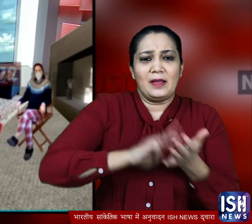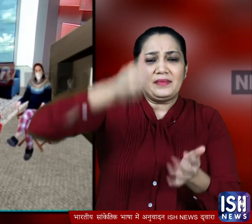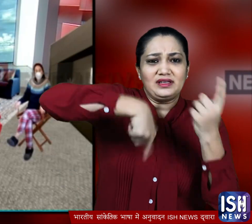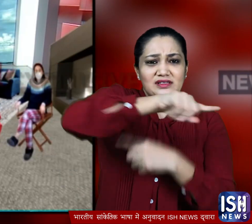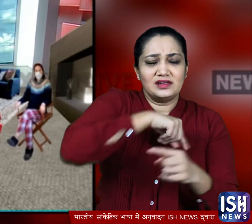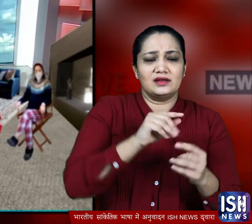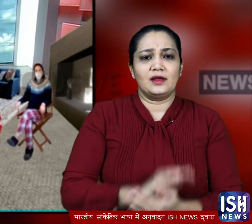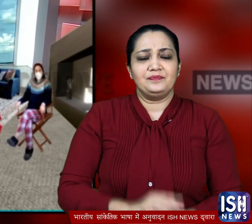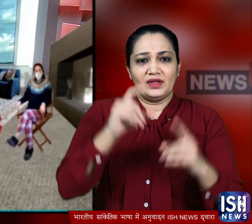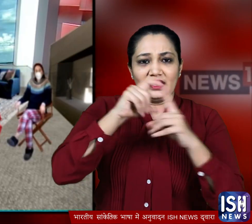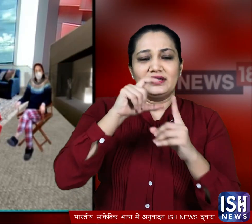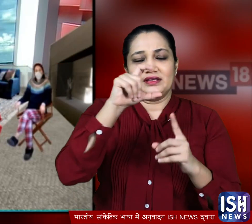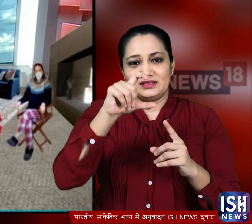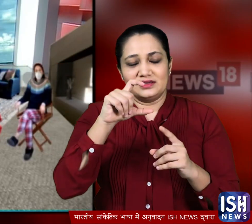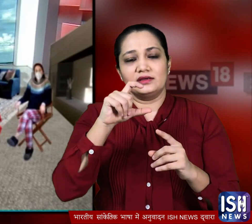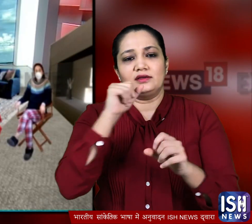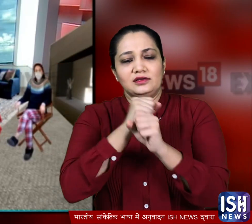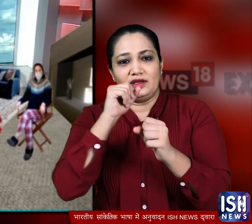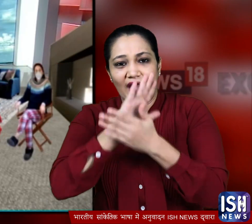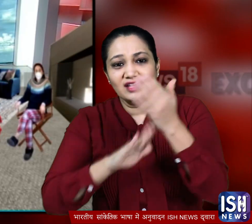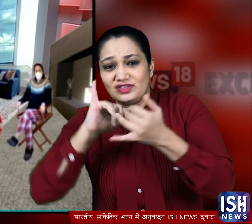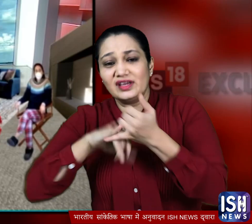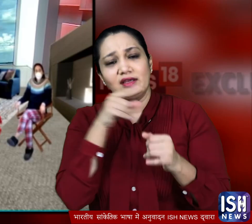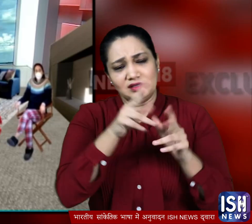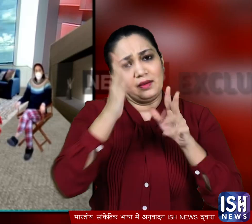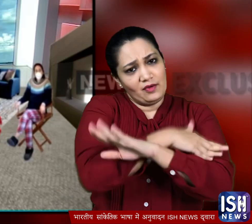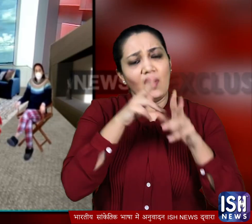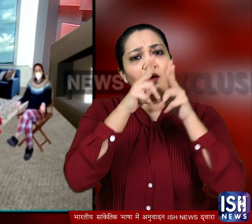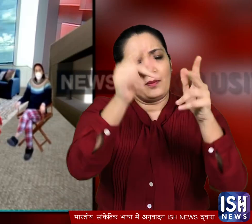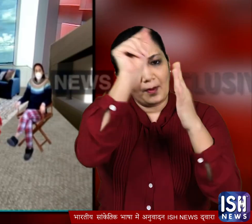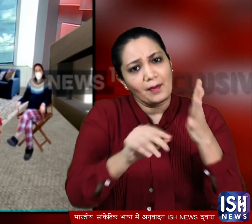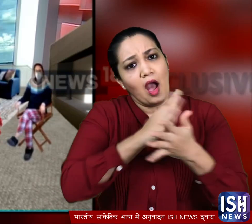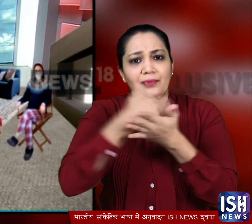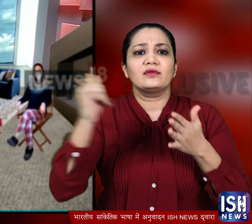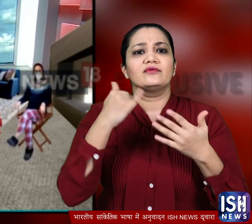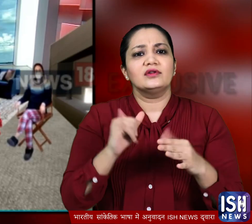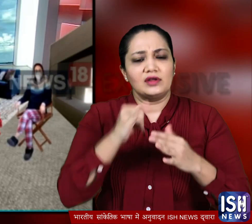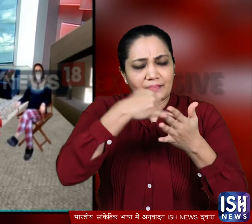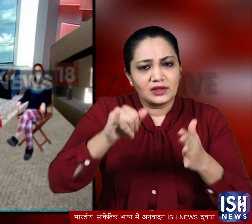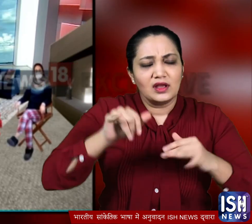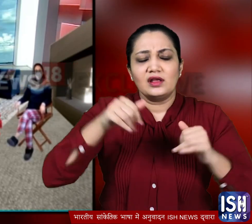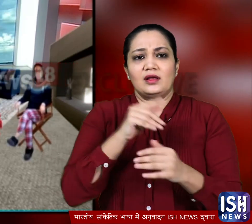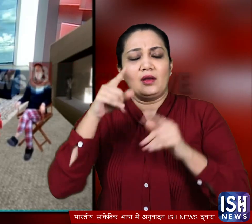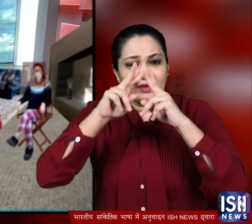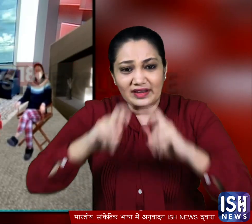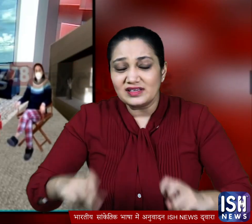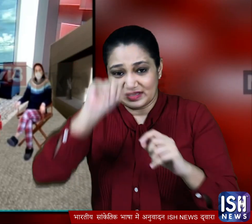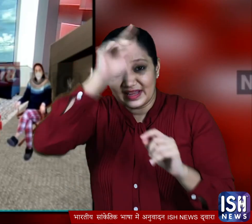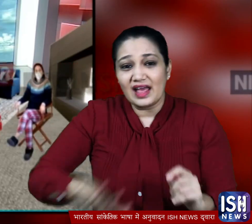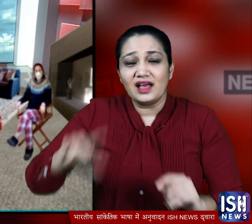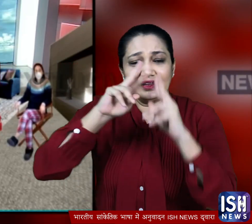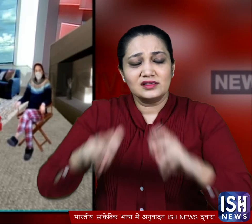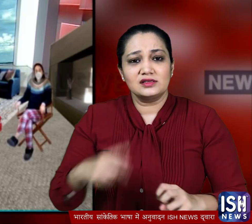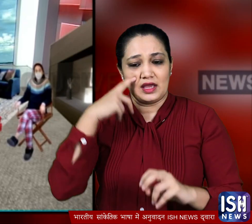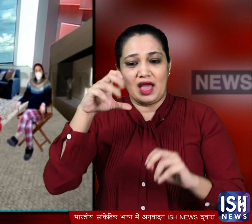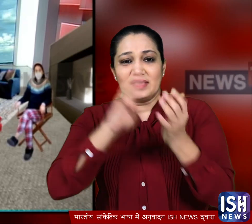आने वाली संस्था डायरेक्टर जनरल ऑफ हेल्थ सर्विसेज ने ऐसे मरीजों के इलाज से इन चीज़ों को हटा दिया था। लेकिन देश में मेडिकल रिसर्च को मान्यता देने